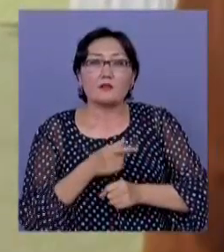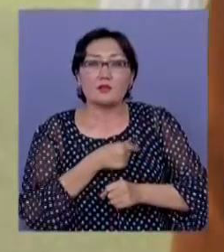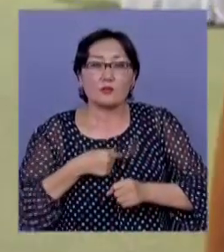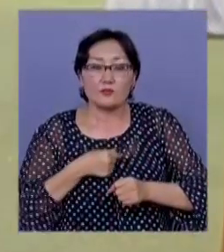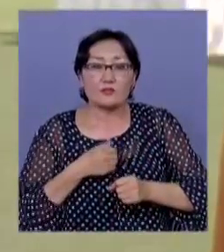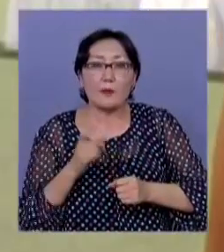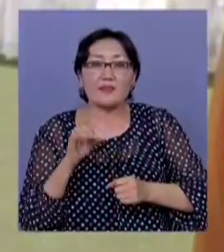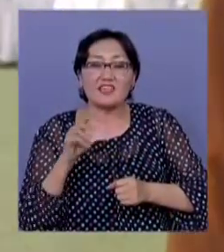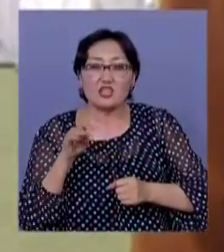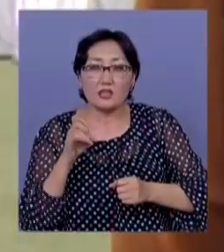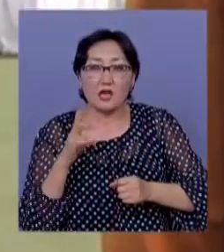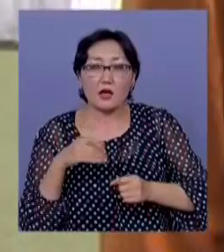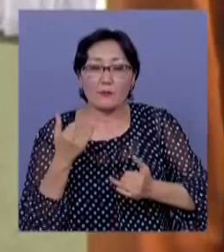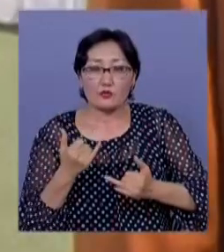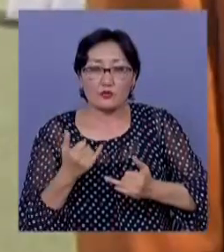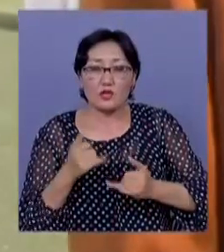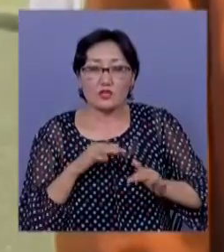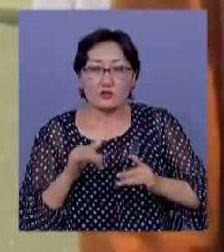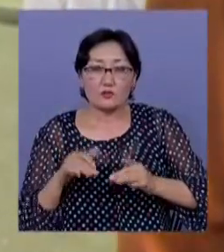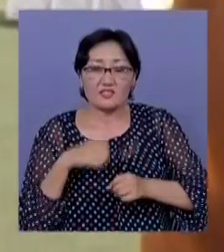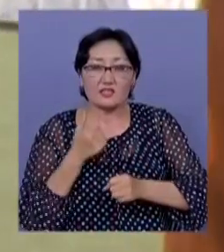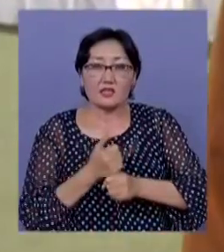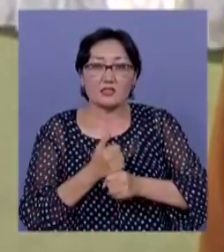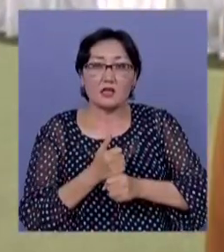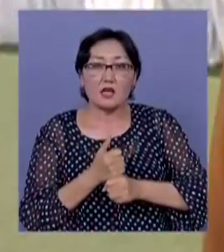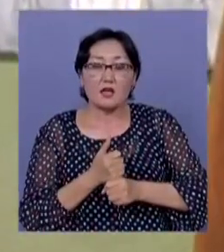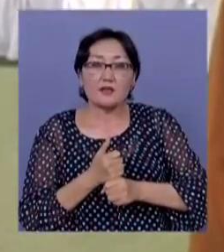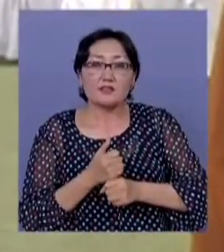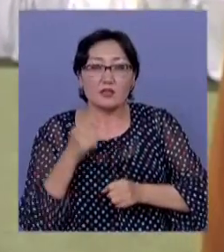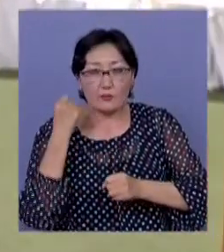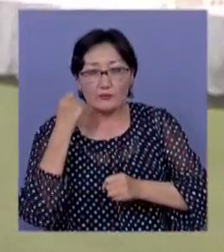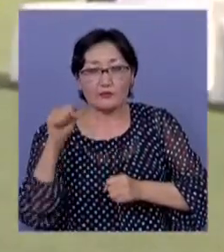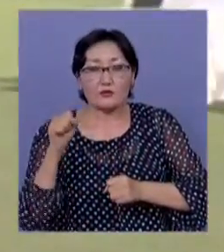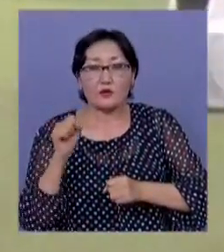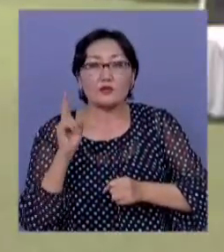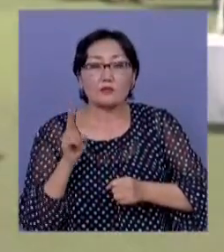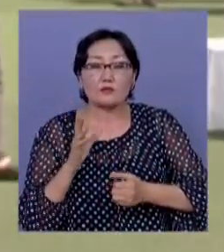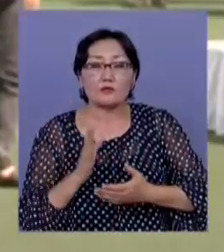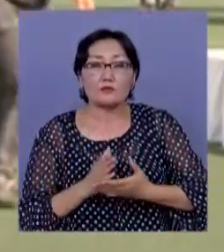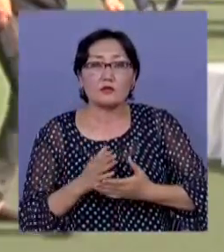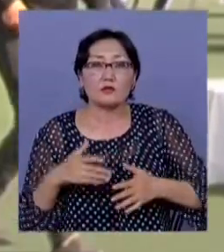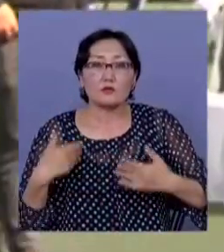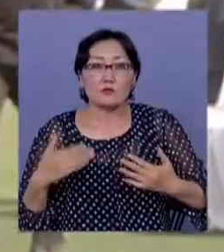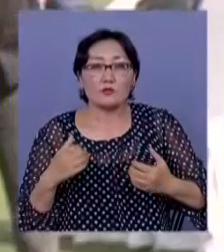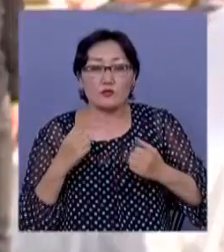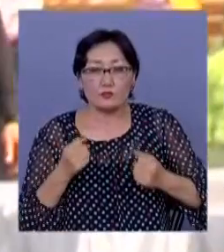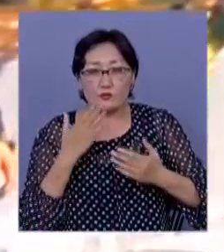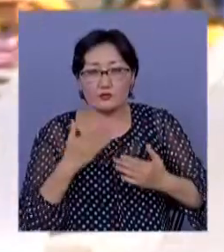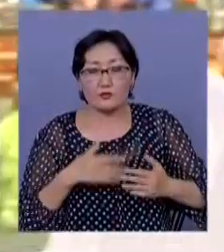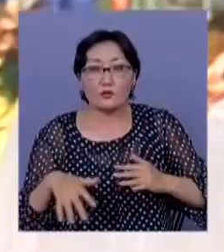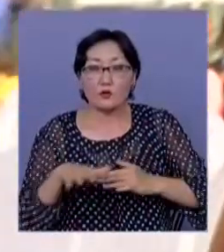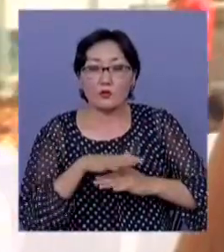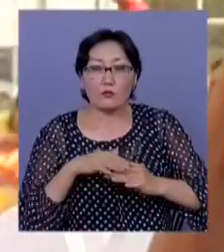Ержан аға, енді бүгінгі шараның негізгі фавориттерін айта кетіңізші жарыстың. Ассалаумағалейкум, спортсүйер қауым.